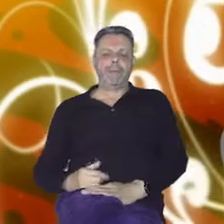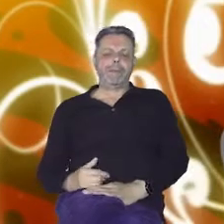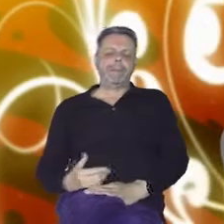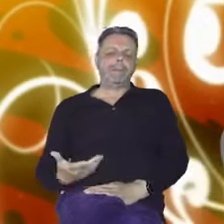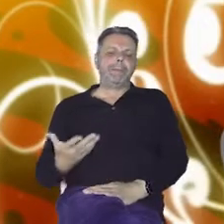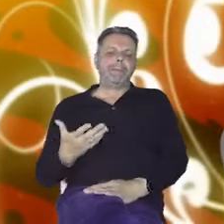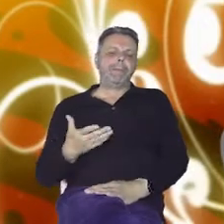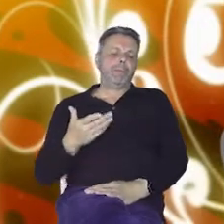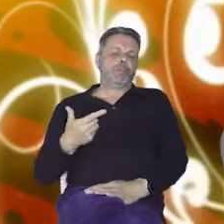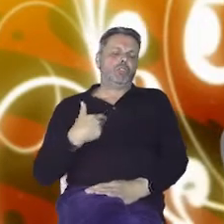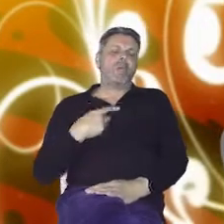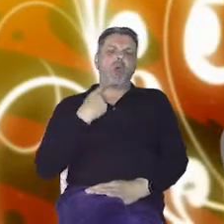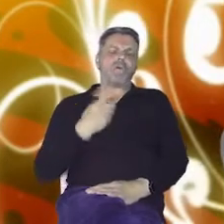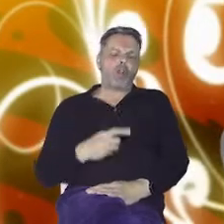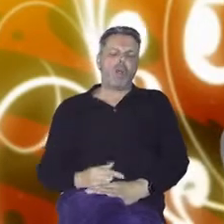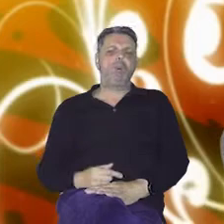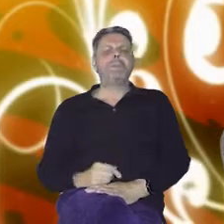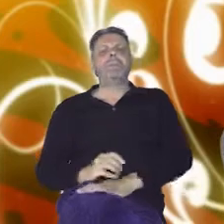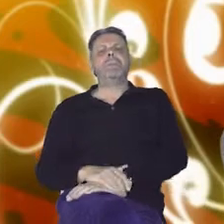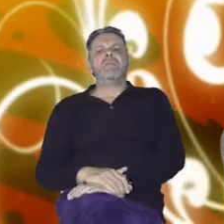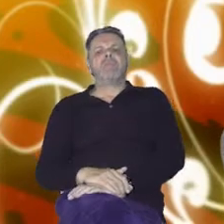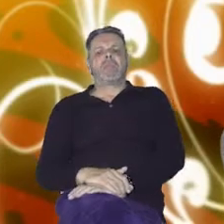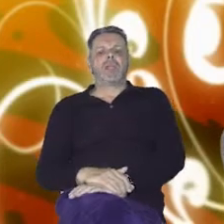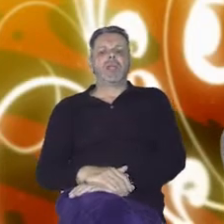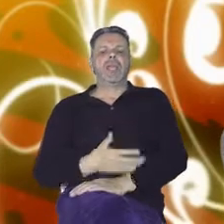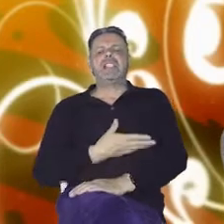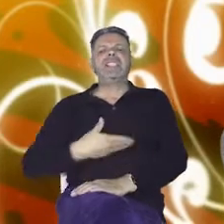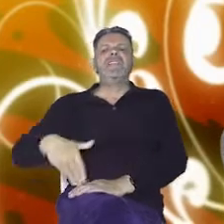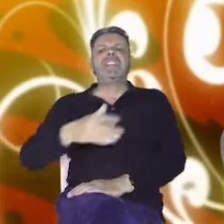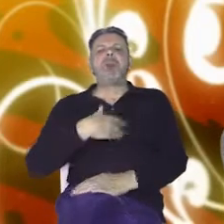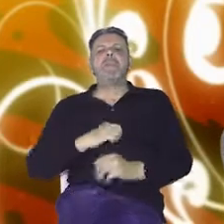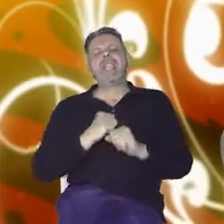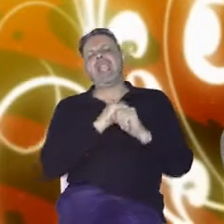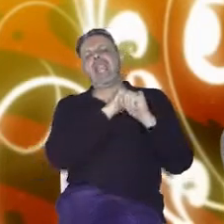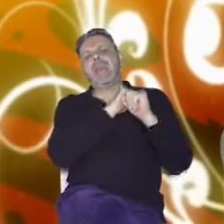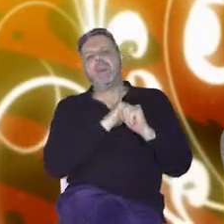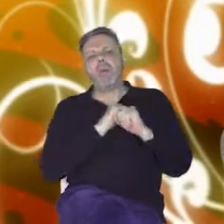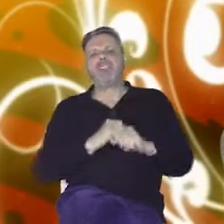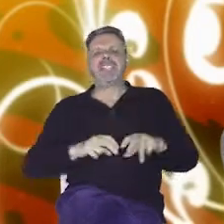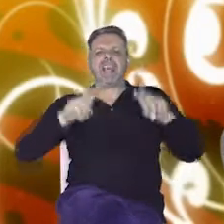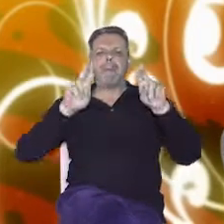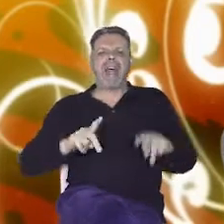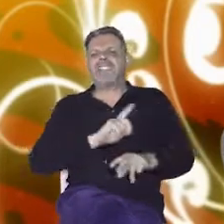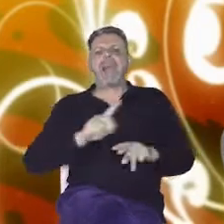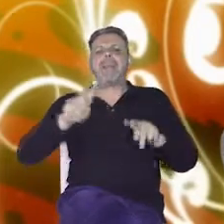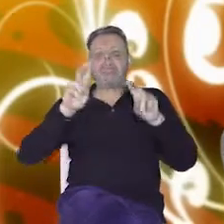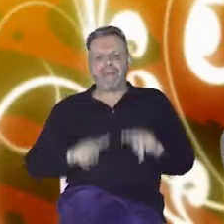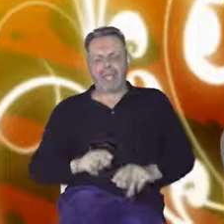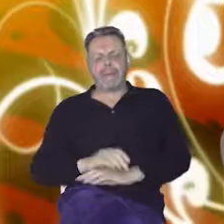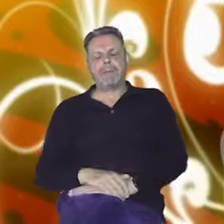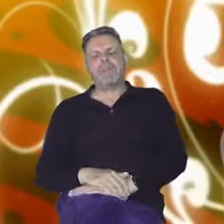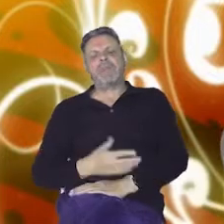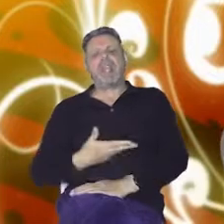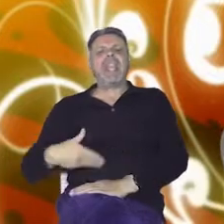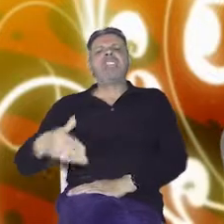vreme u ovim emisijama, dragi gledateljice i dragi gledatelji, svi smo mi nositelji pravice, nepravice, pravde i nepravde. Svi smo